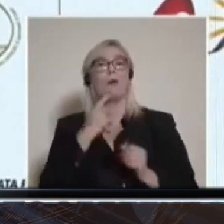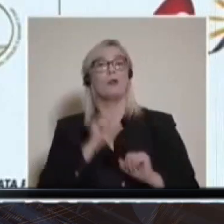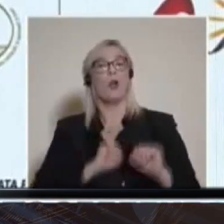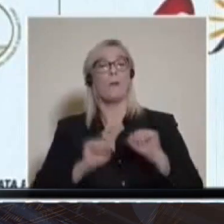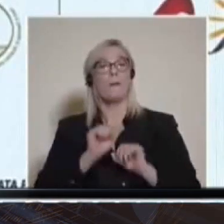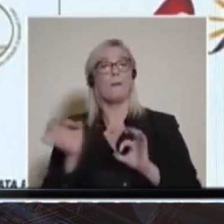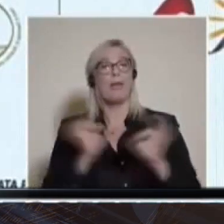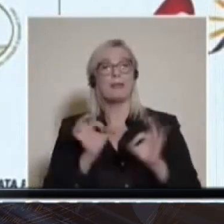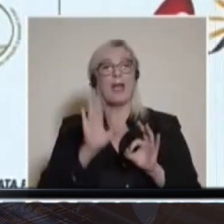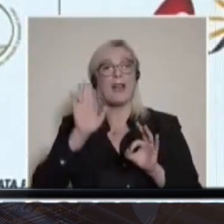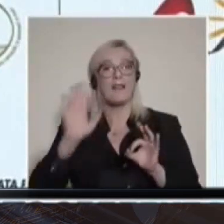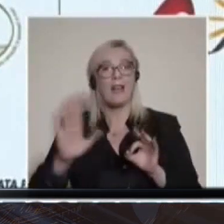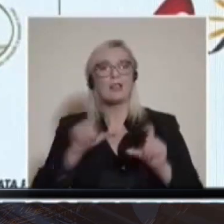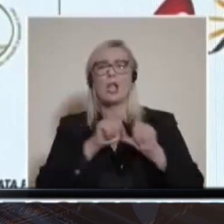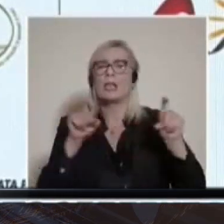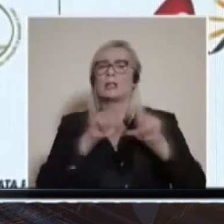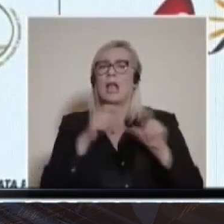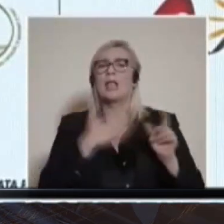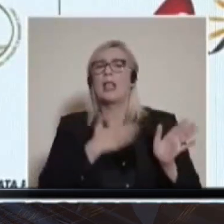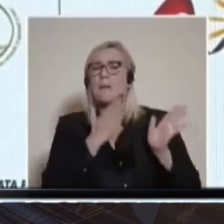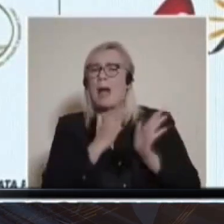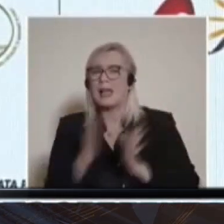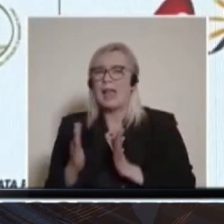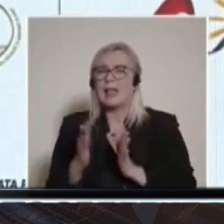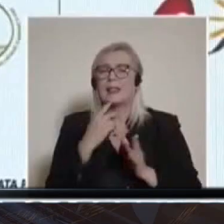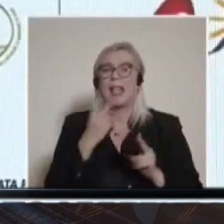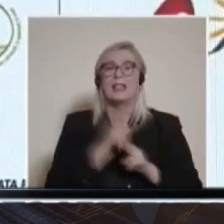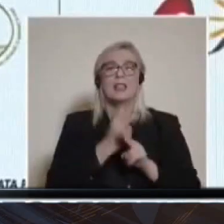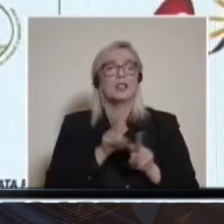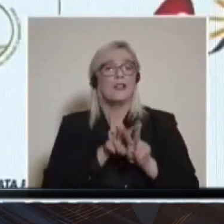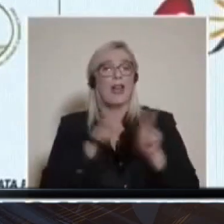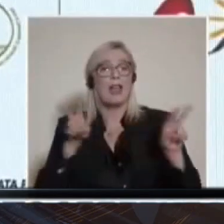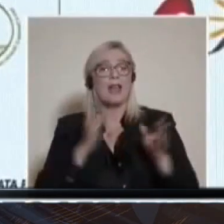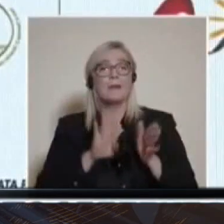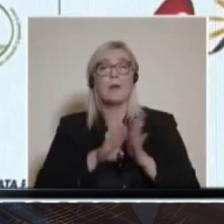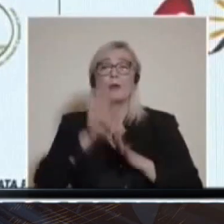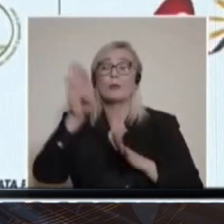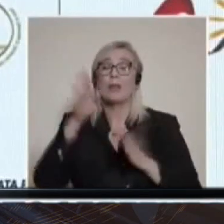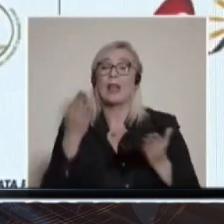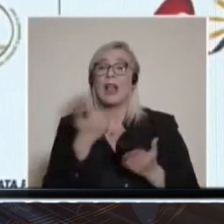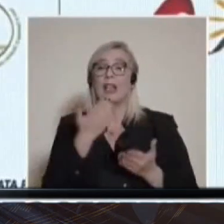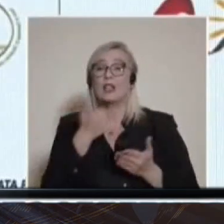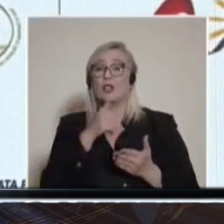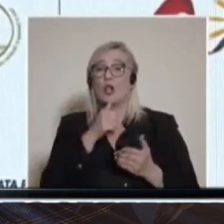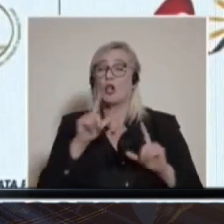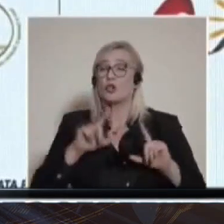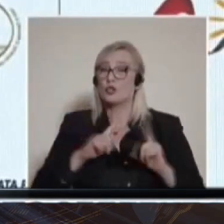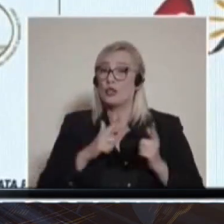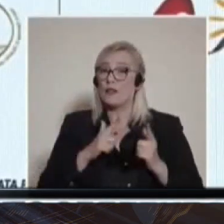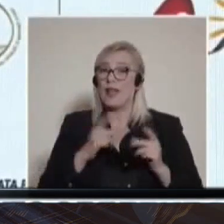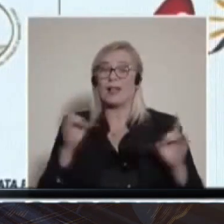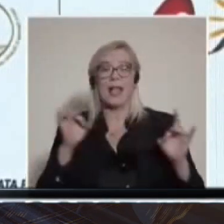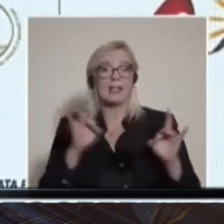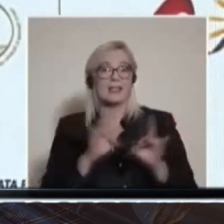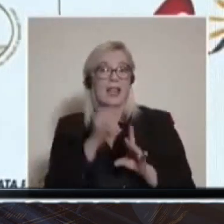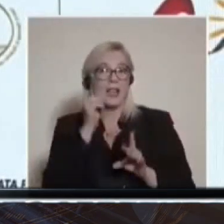безбедна, ваша, со институции, со ред, земја на развој и просперитет каде што живеат